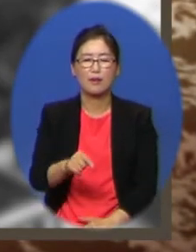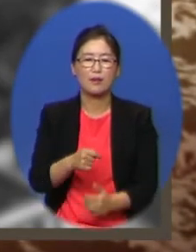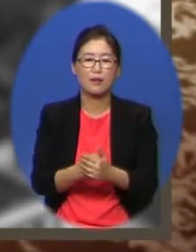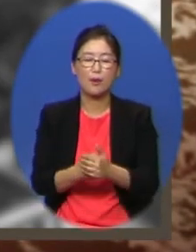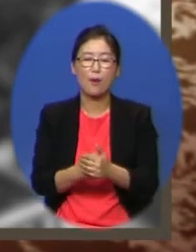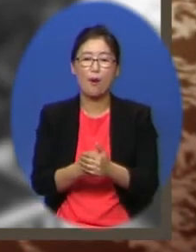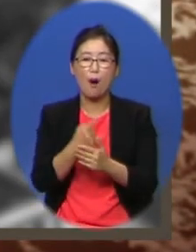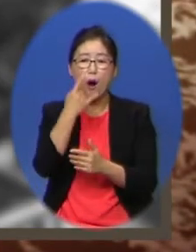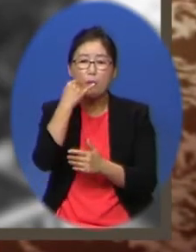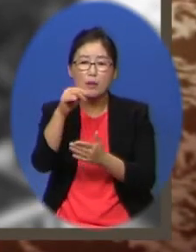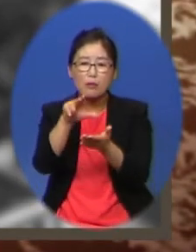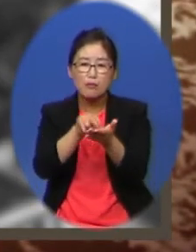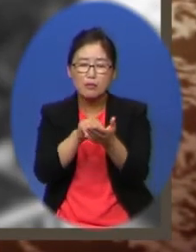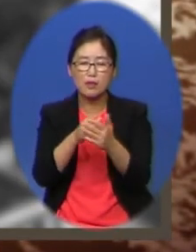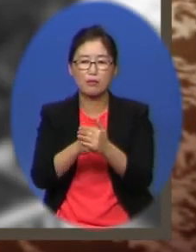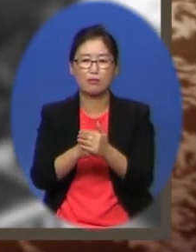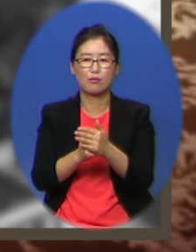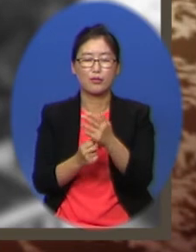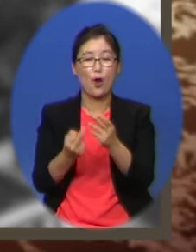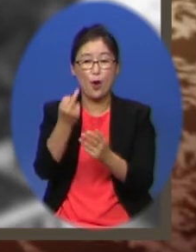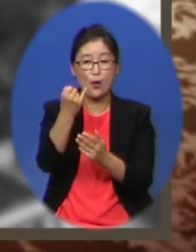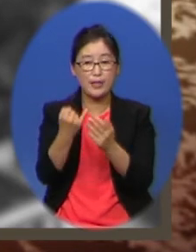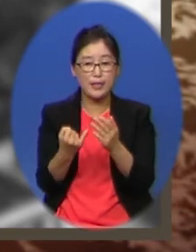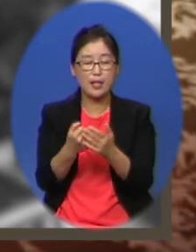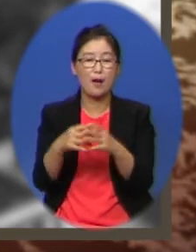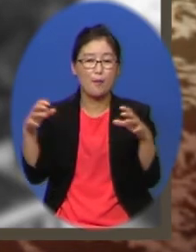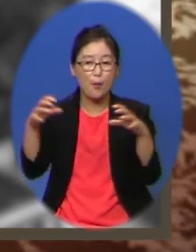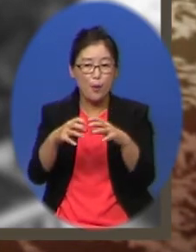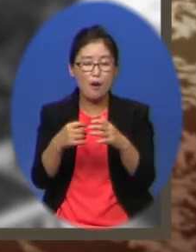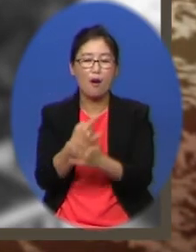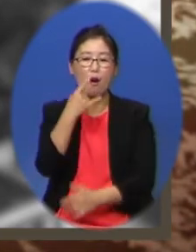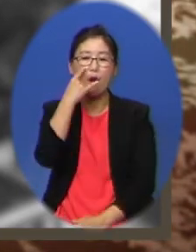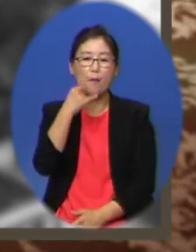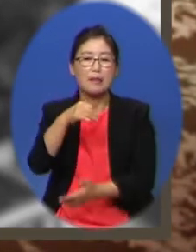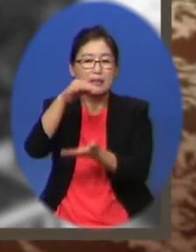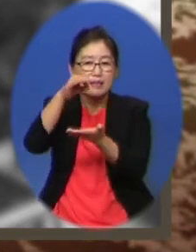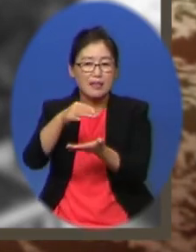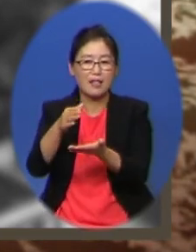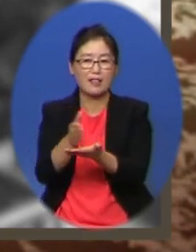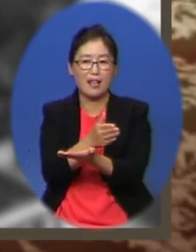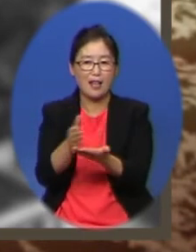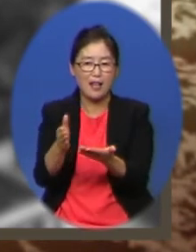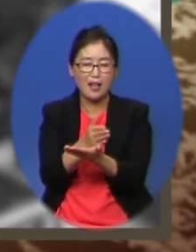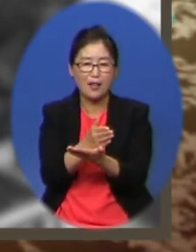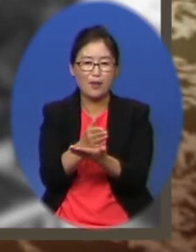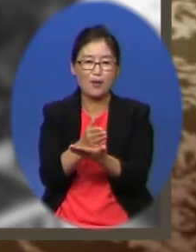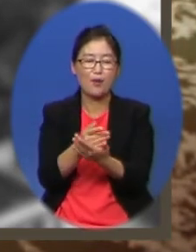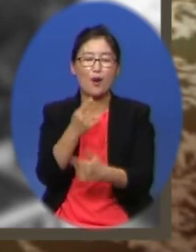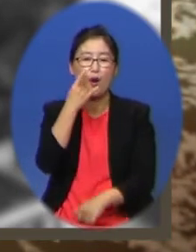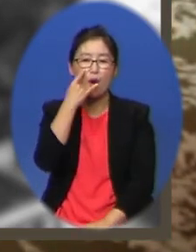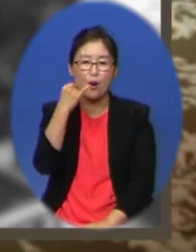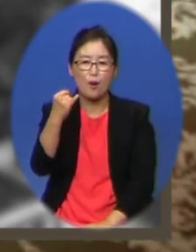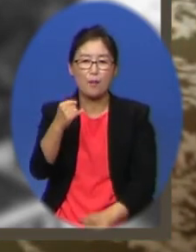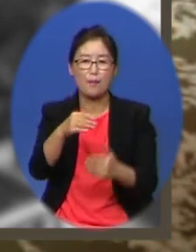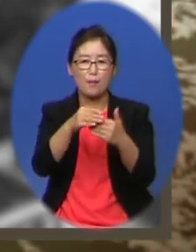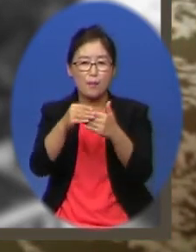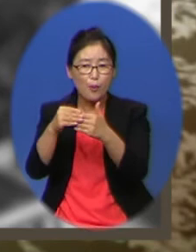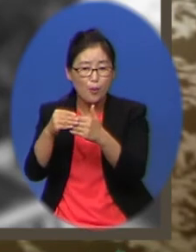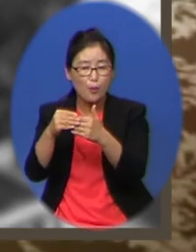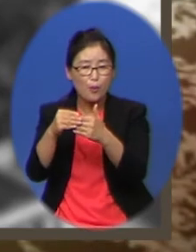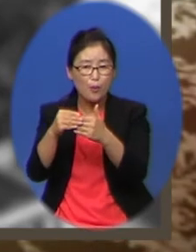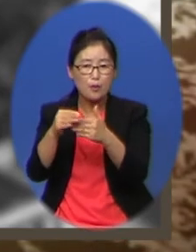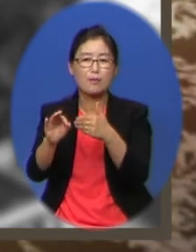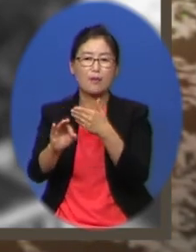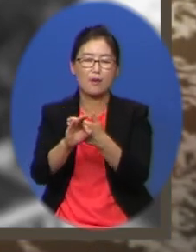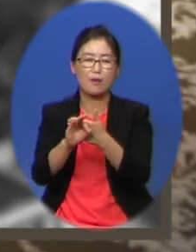저희는 가족회의 끝에 어머니의 재산을 처분하여 동등하게 나눠 가지되 어머니를 모실 사람에게 더 많은